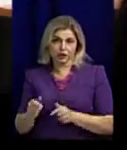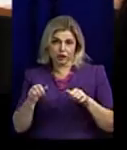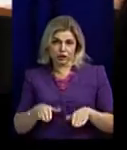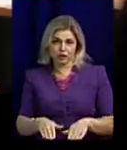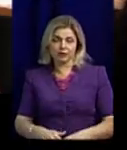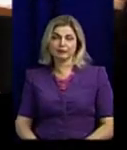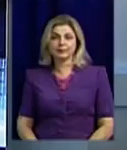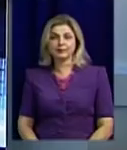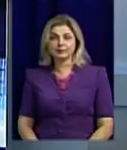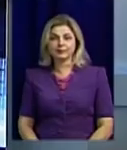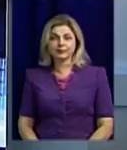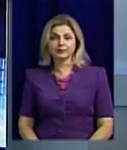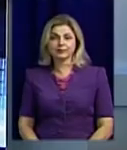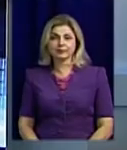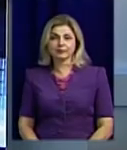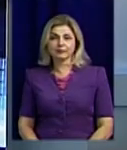новини Миколаївщини.